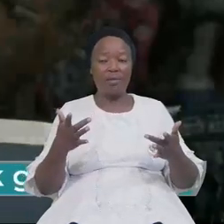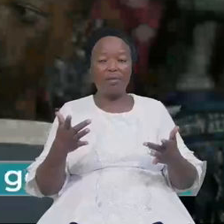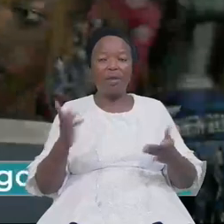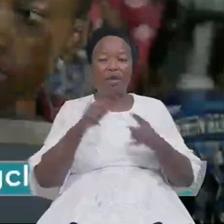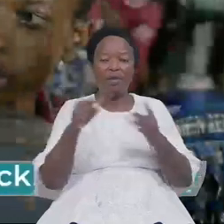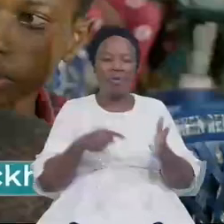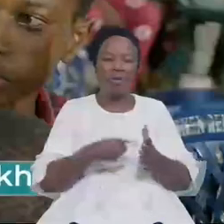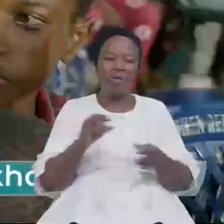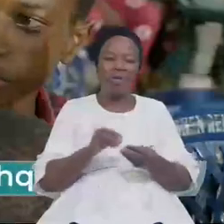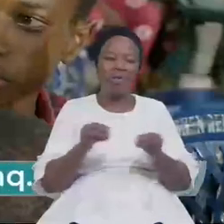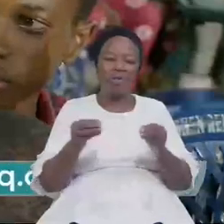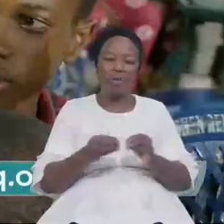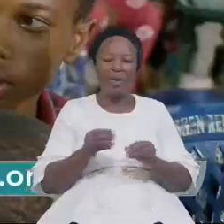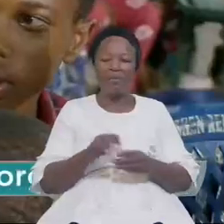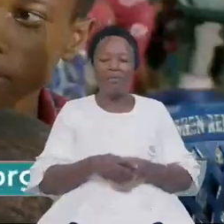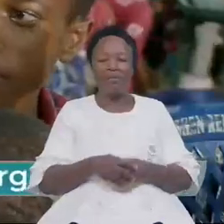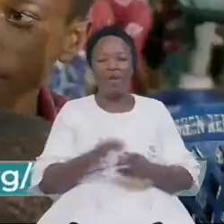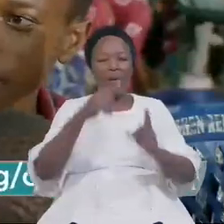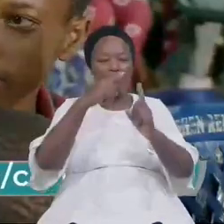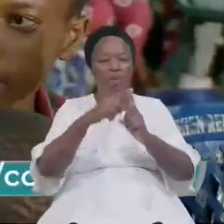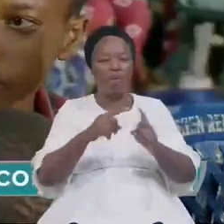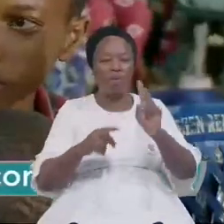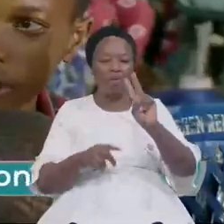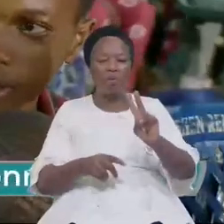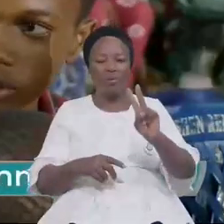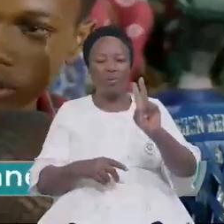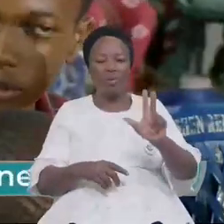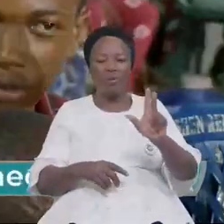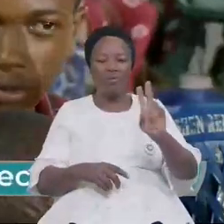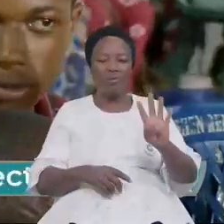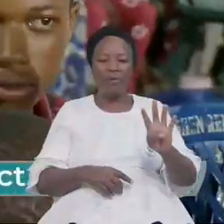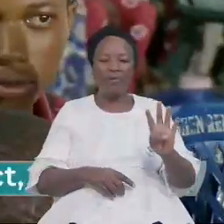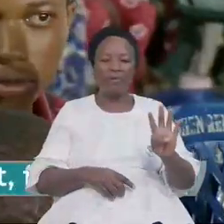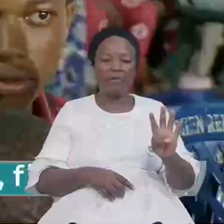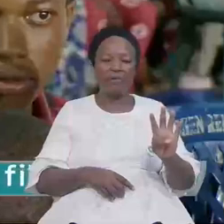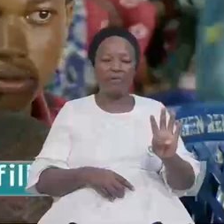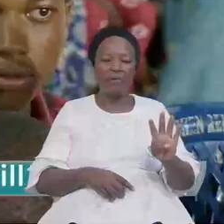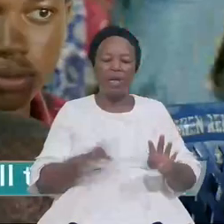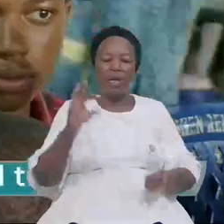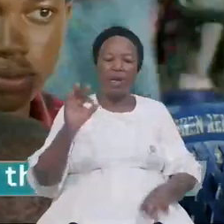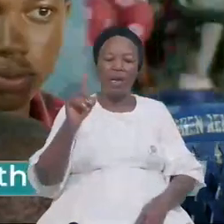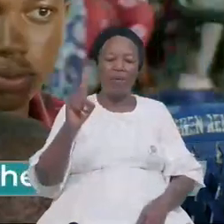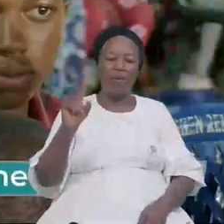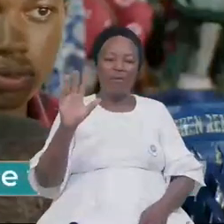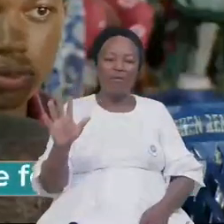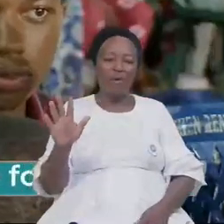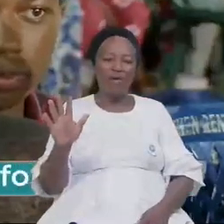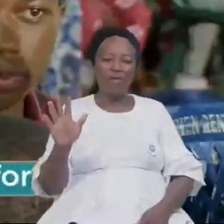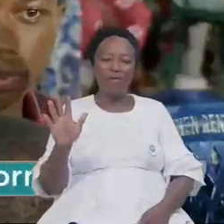un SMS ou votre ou par WhatsApp à ce numéro qui est plus